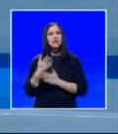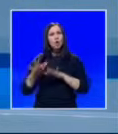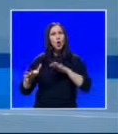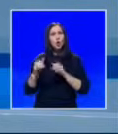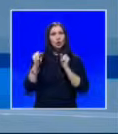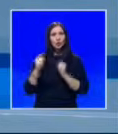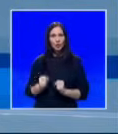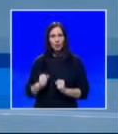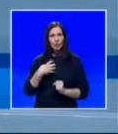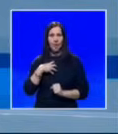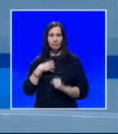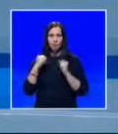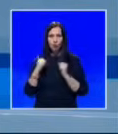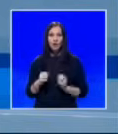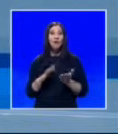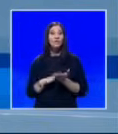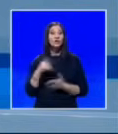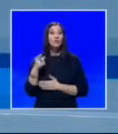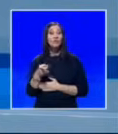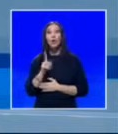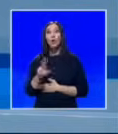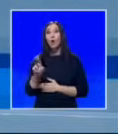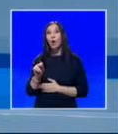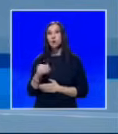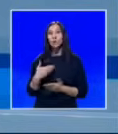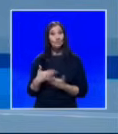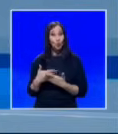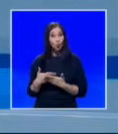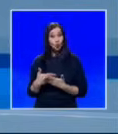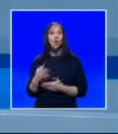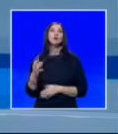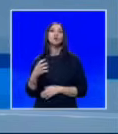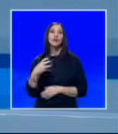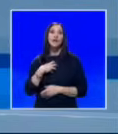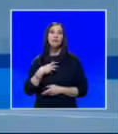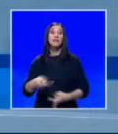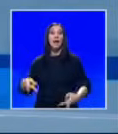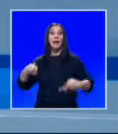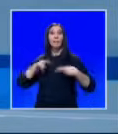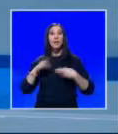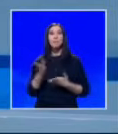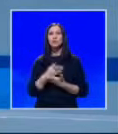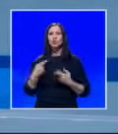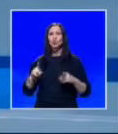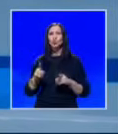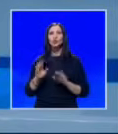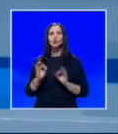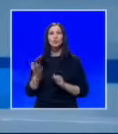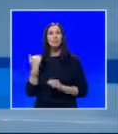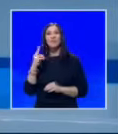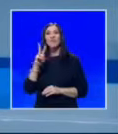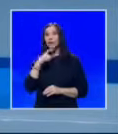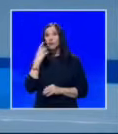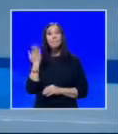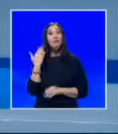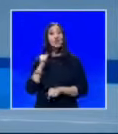горе-долу стоят, ГЕРБ стоят. И факт е това, което казахте току-що, че ГЕРБ са реабилитирани. И между другото, преди точно 2 години беше